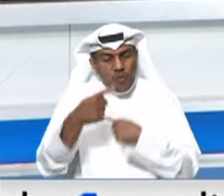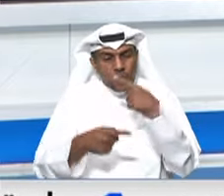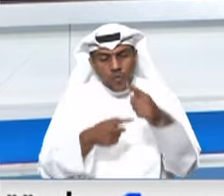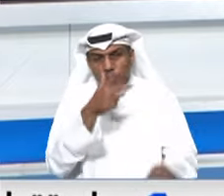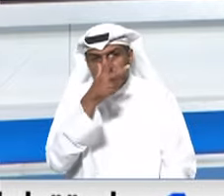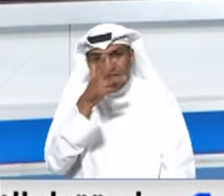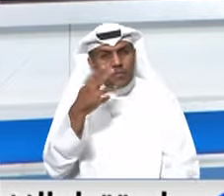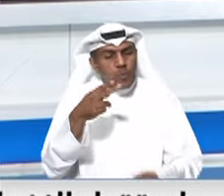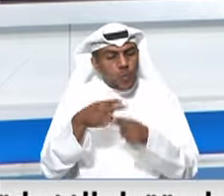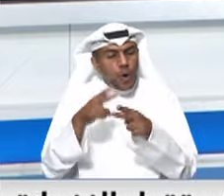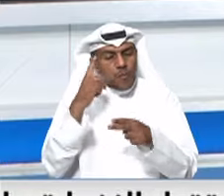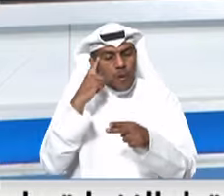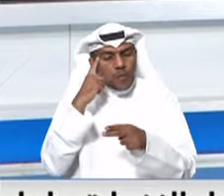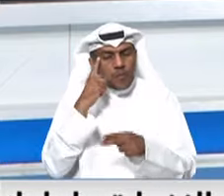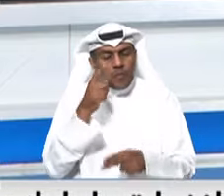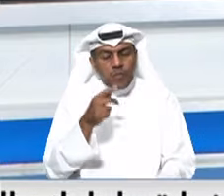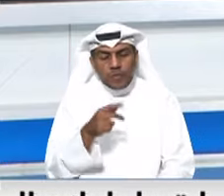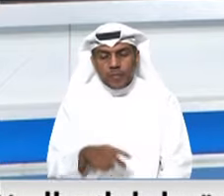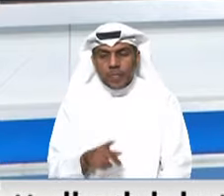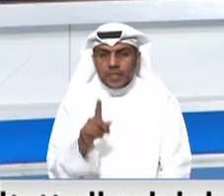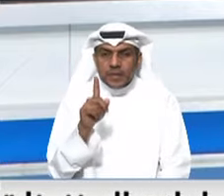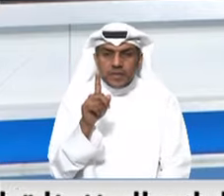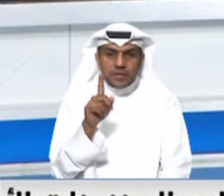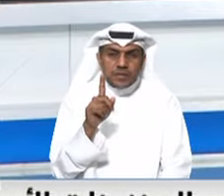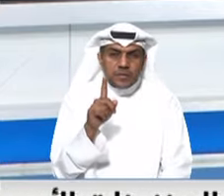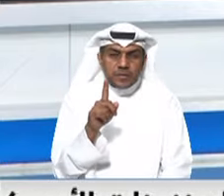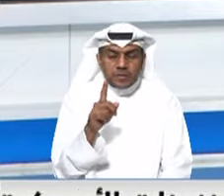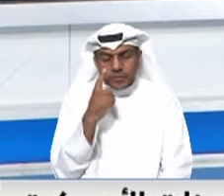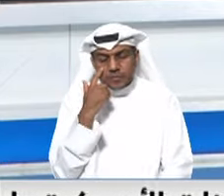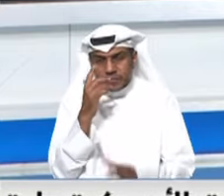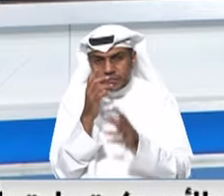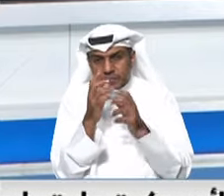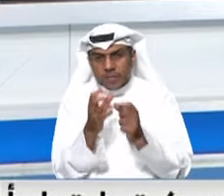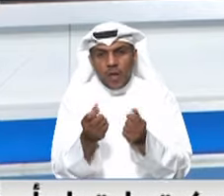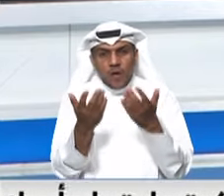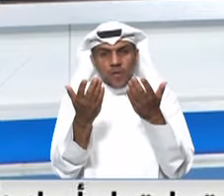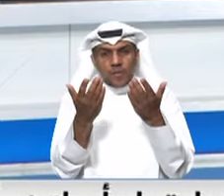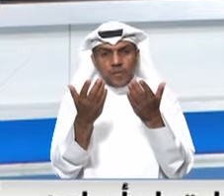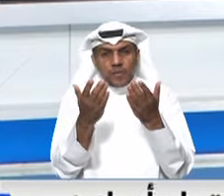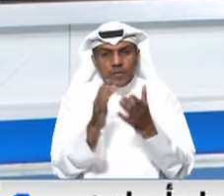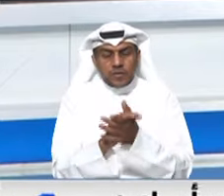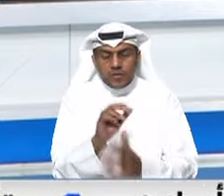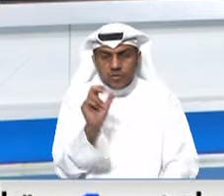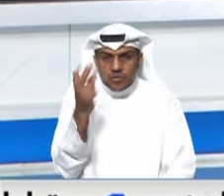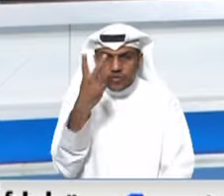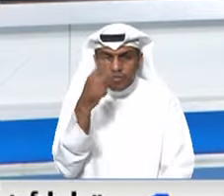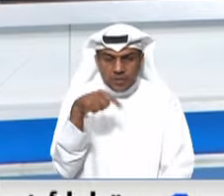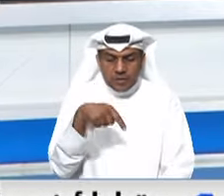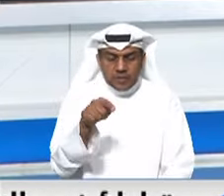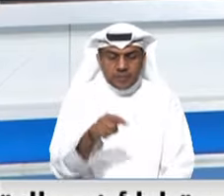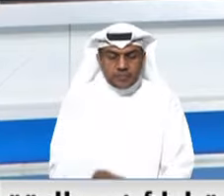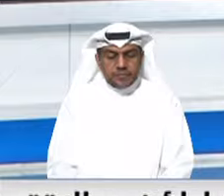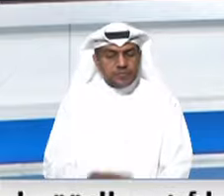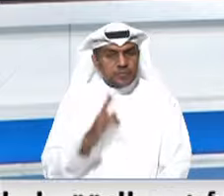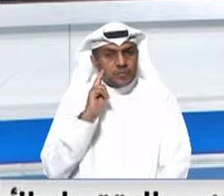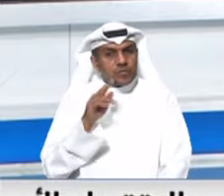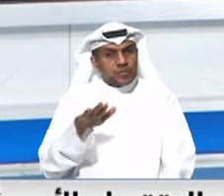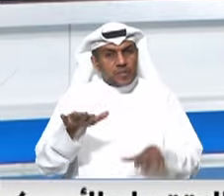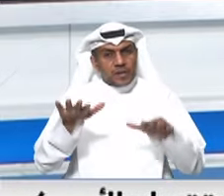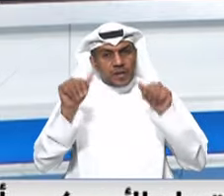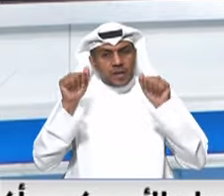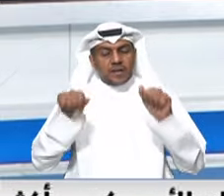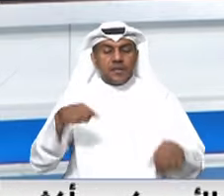مجددا باذن الله خلال الايام القادمه ويستمر ويانا خلال ايضا الشهرين القادمين نشرتنا الجويه تنتهي